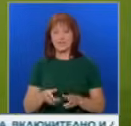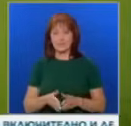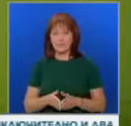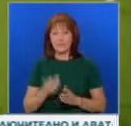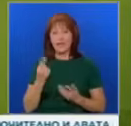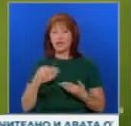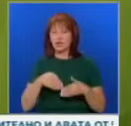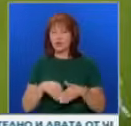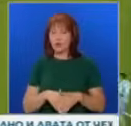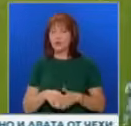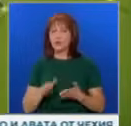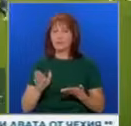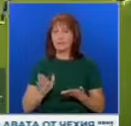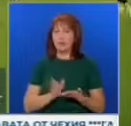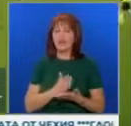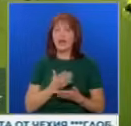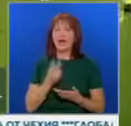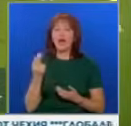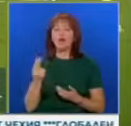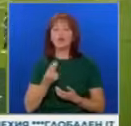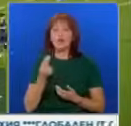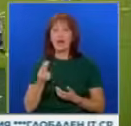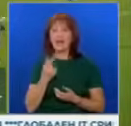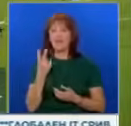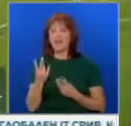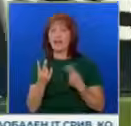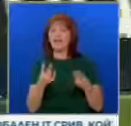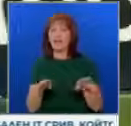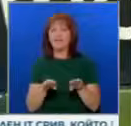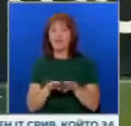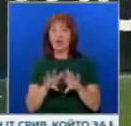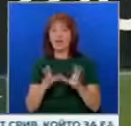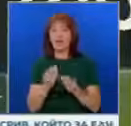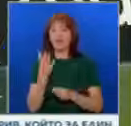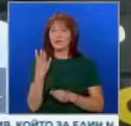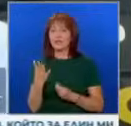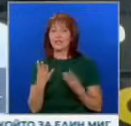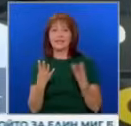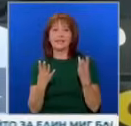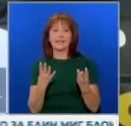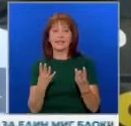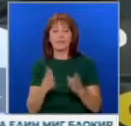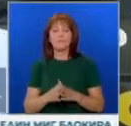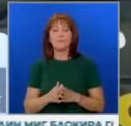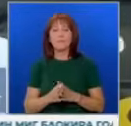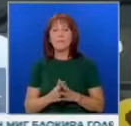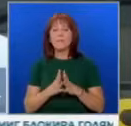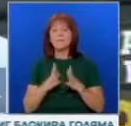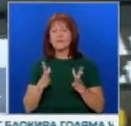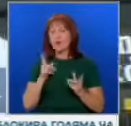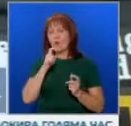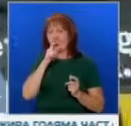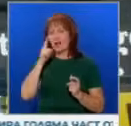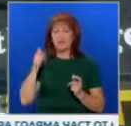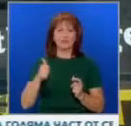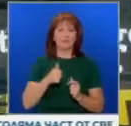нощи канарчетата елиминираха словенския Марибор след 2 на 2 в реванша и общ резултат 4 на 3. Много важна победа.